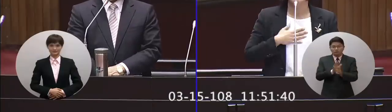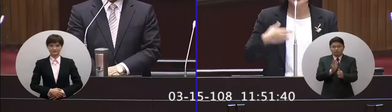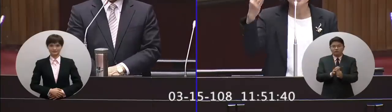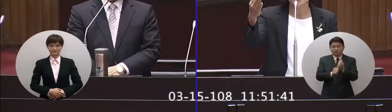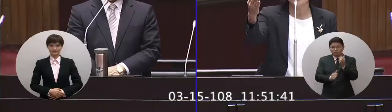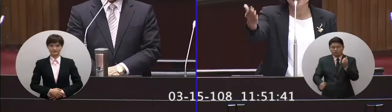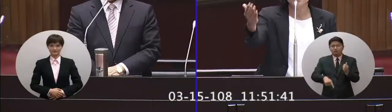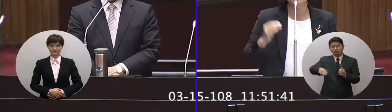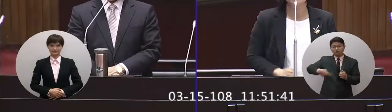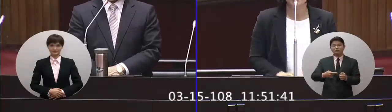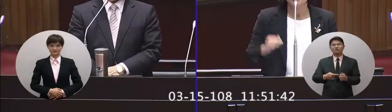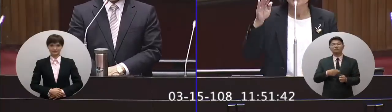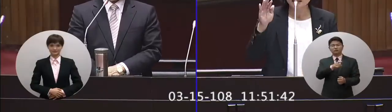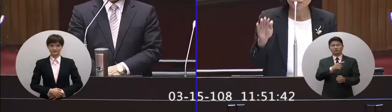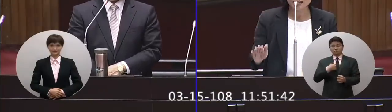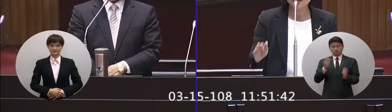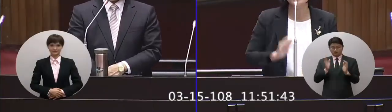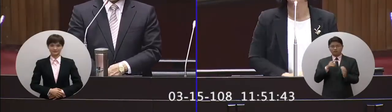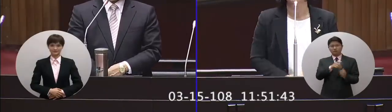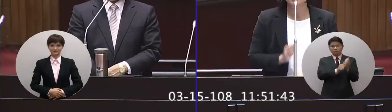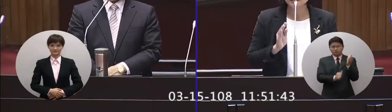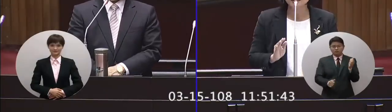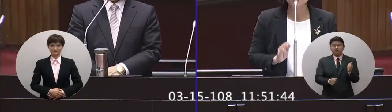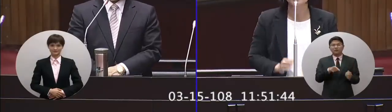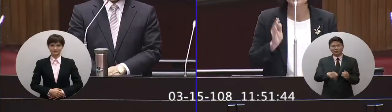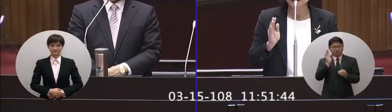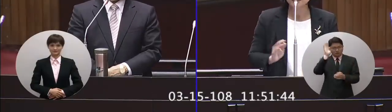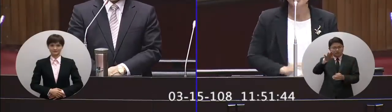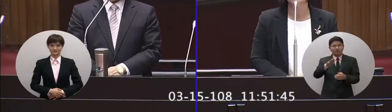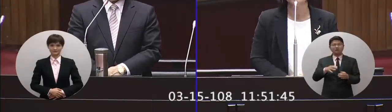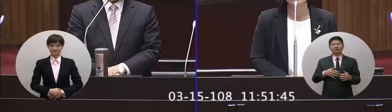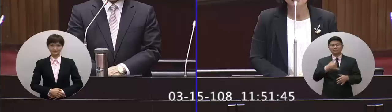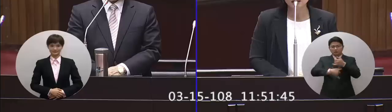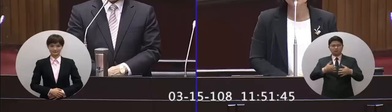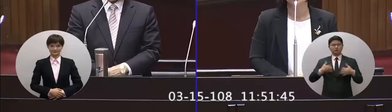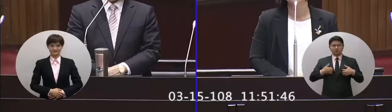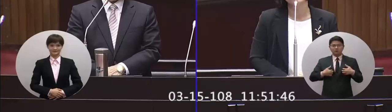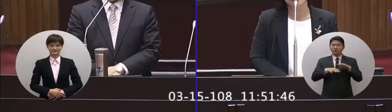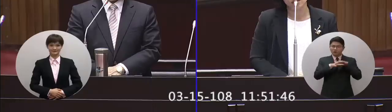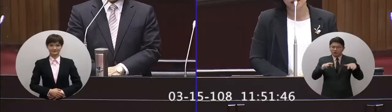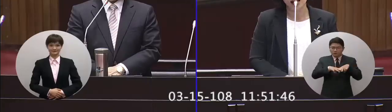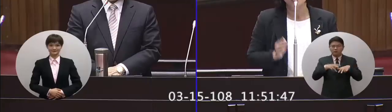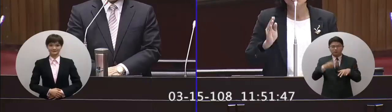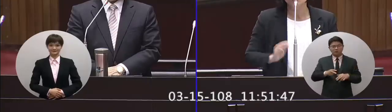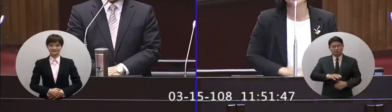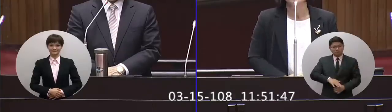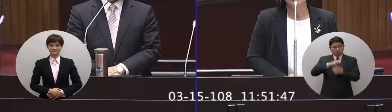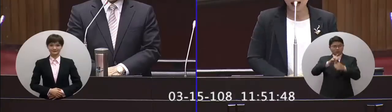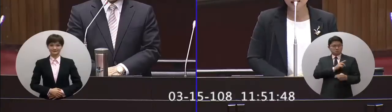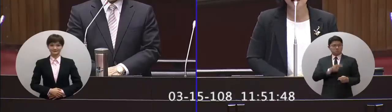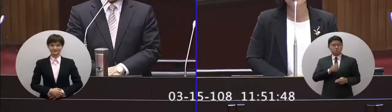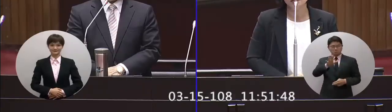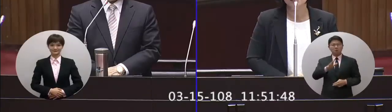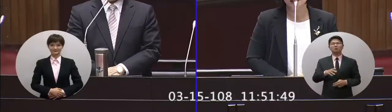代，我的孩子辈，你的孙子辈，让他们在这里可以更快乐、更安全、更有自信的长大，做一